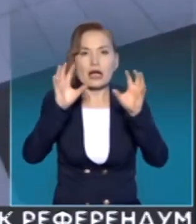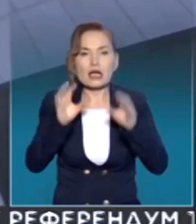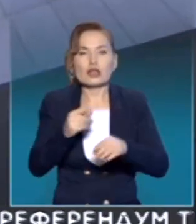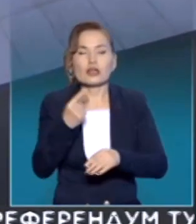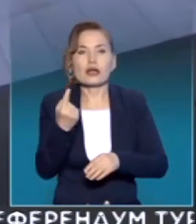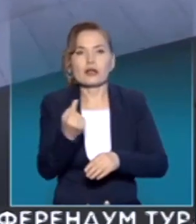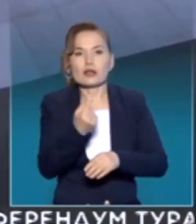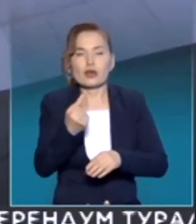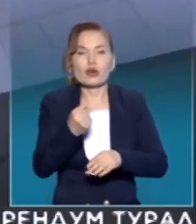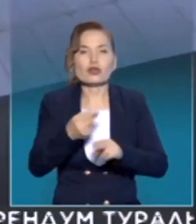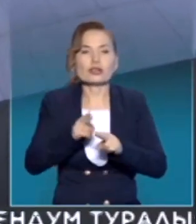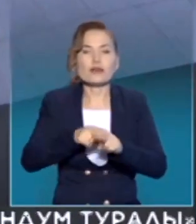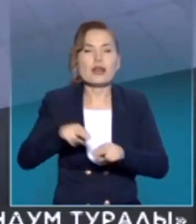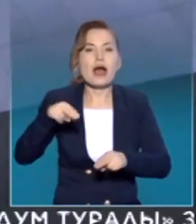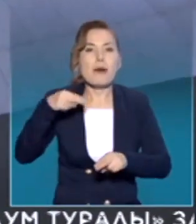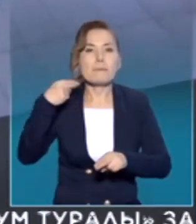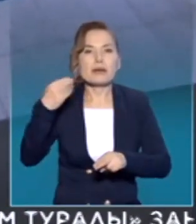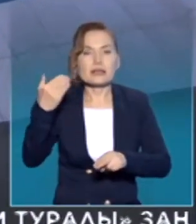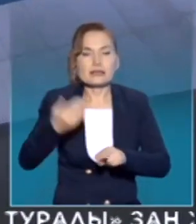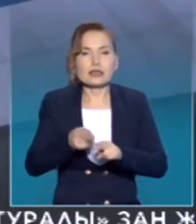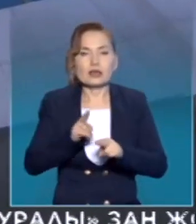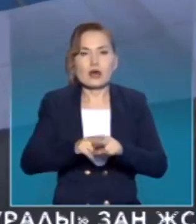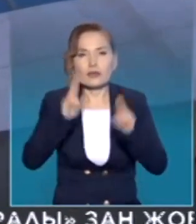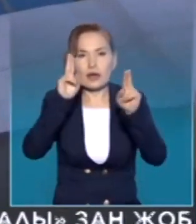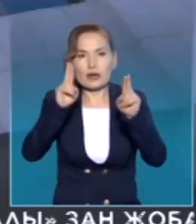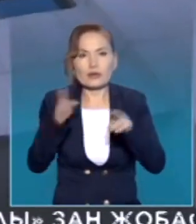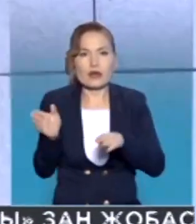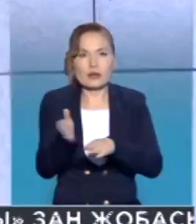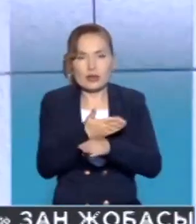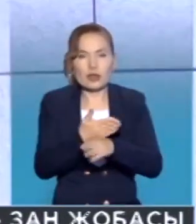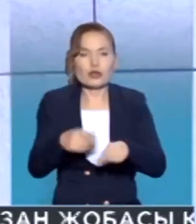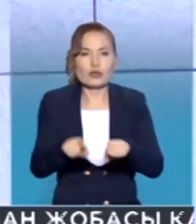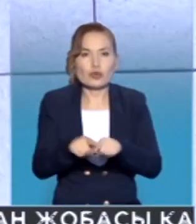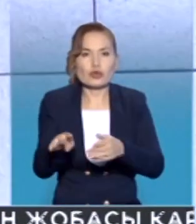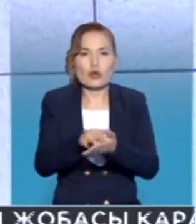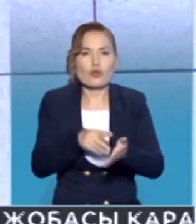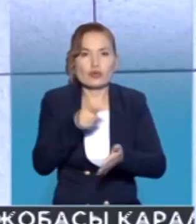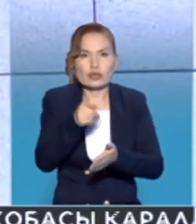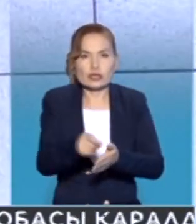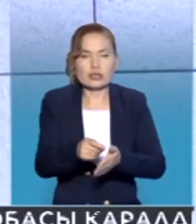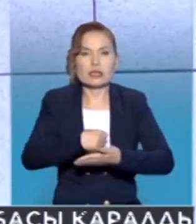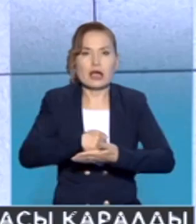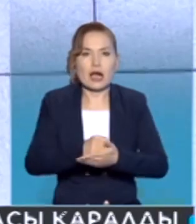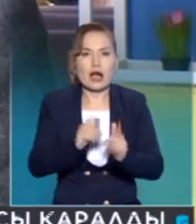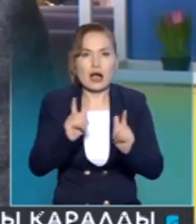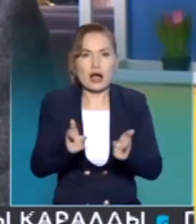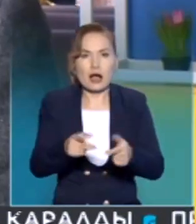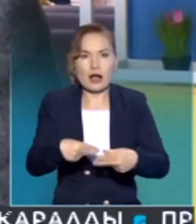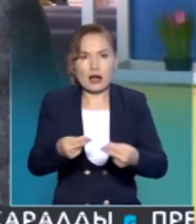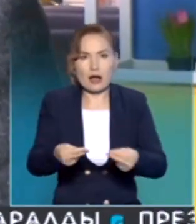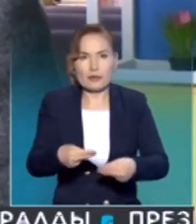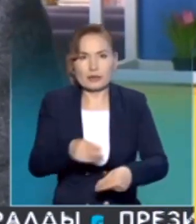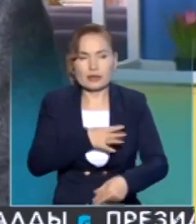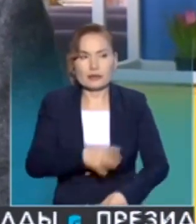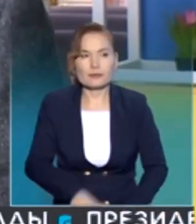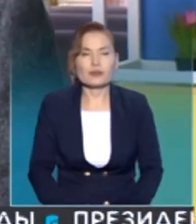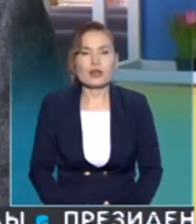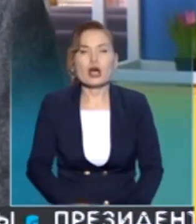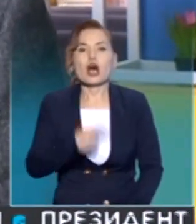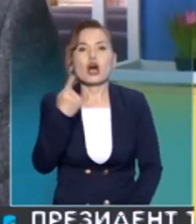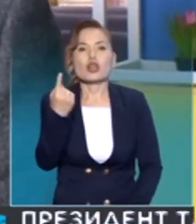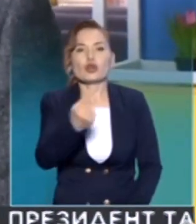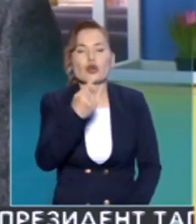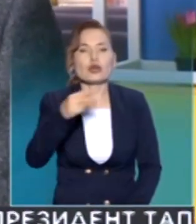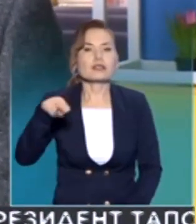тұңғыш президенттің мәртебесіне қатысты норманы алып тастау туралы өтінішті де қабылдаған. Тұңғыш президенттің бүкіл